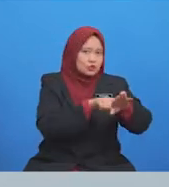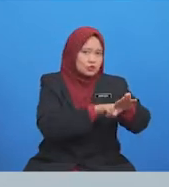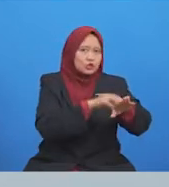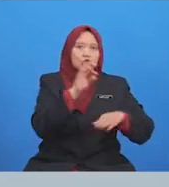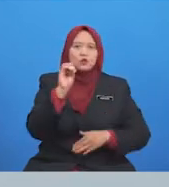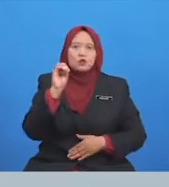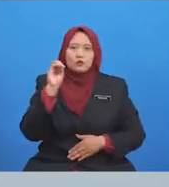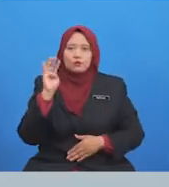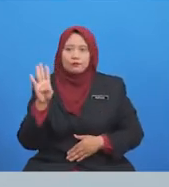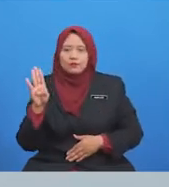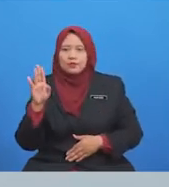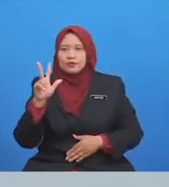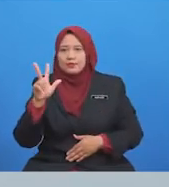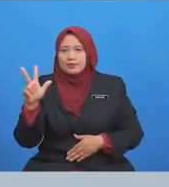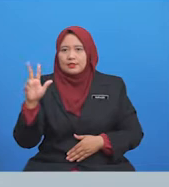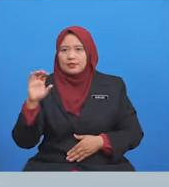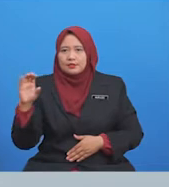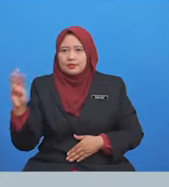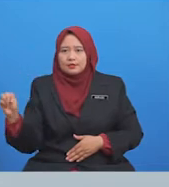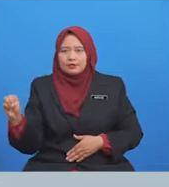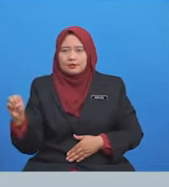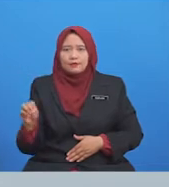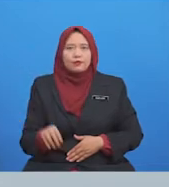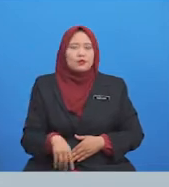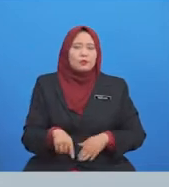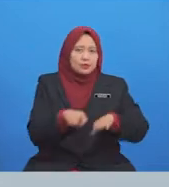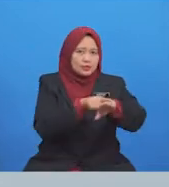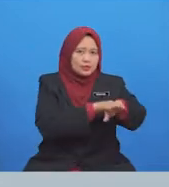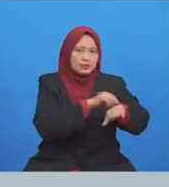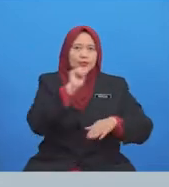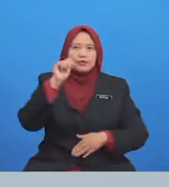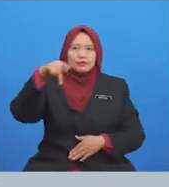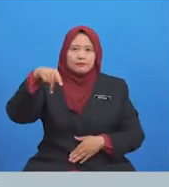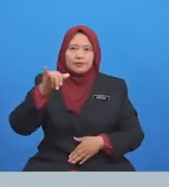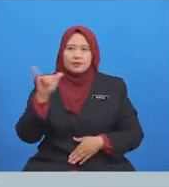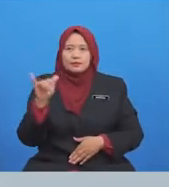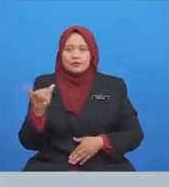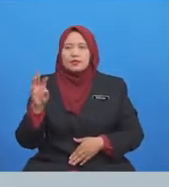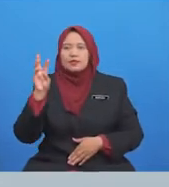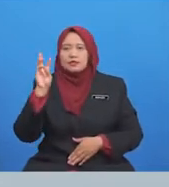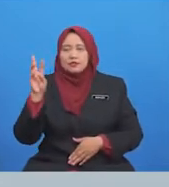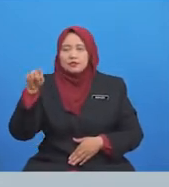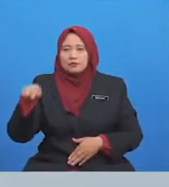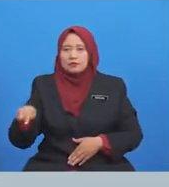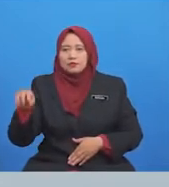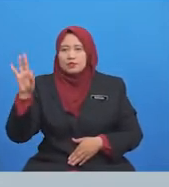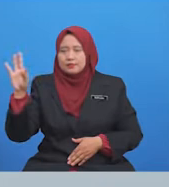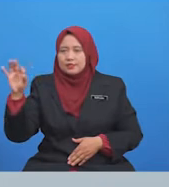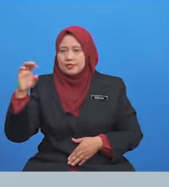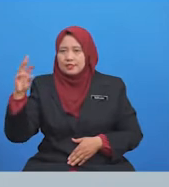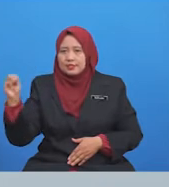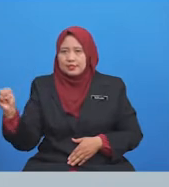ialah 3 cm, panjang AP ialah 6.9